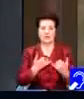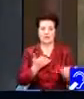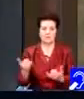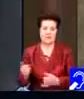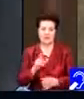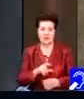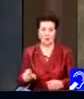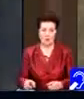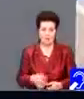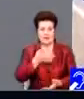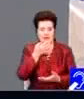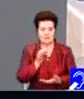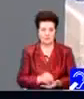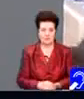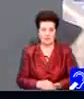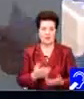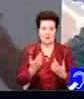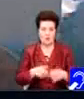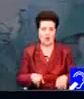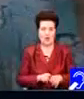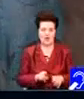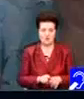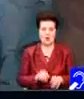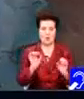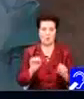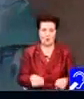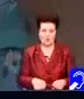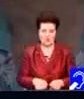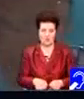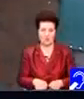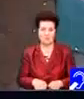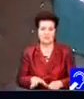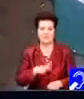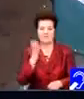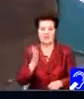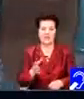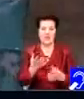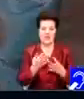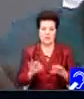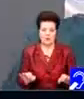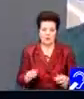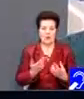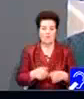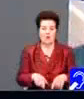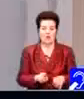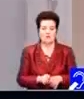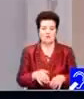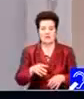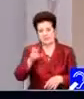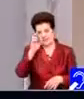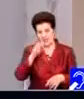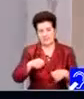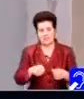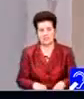oameni, pentru responsabilitate. Doar așa putem făuri democrație, doar așa putem făuri stat de drept, doar